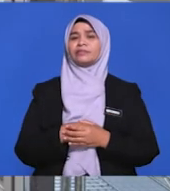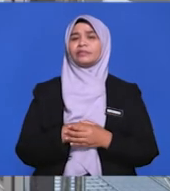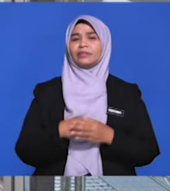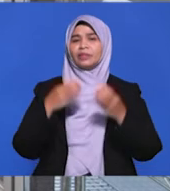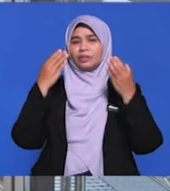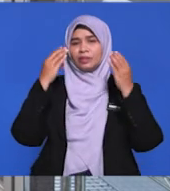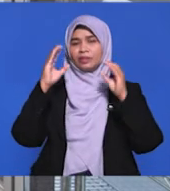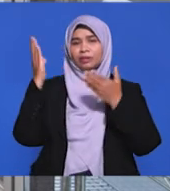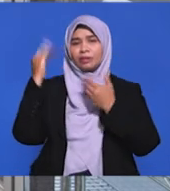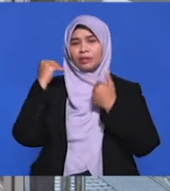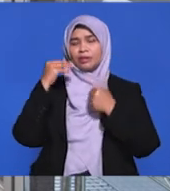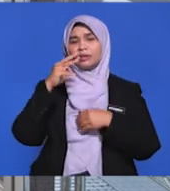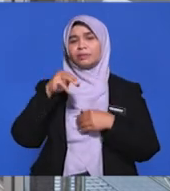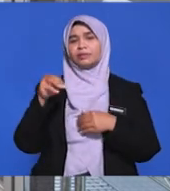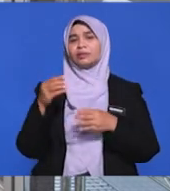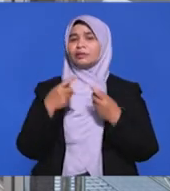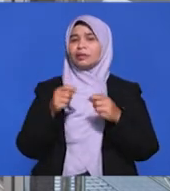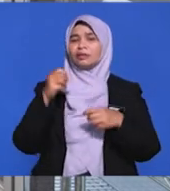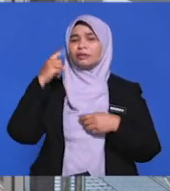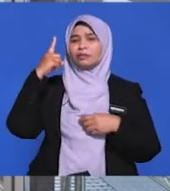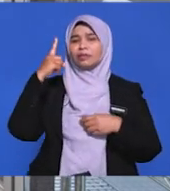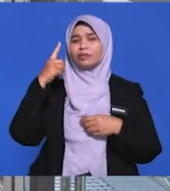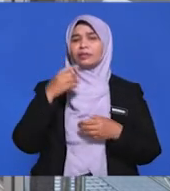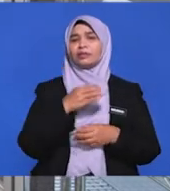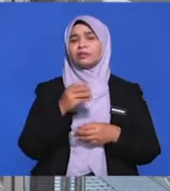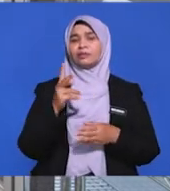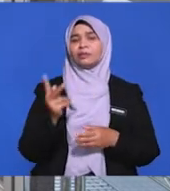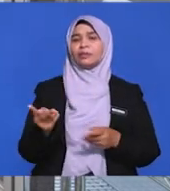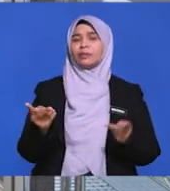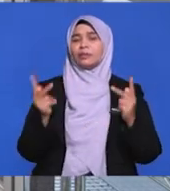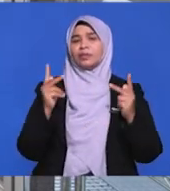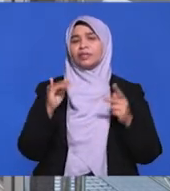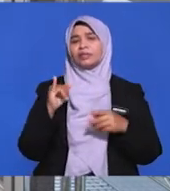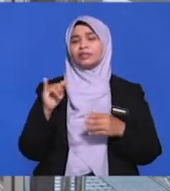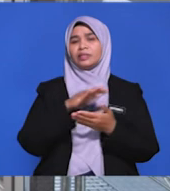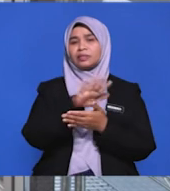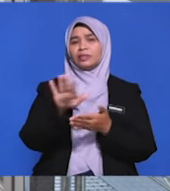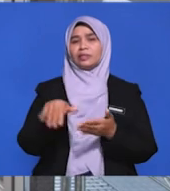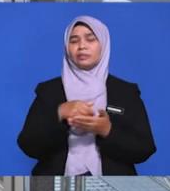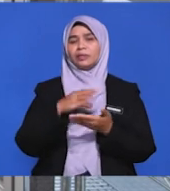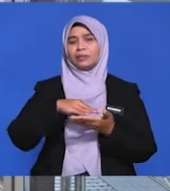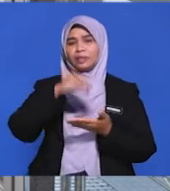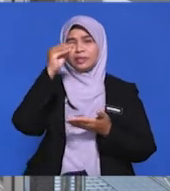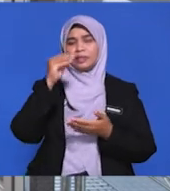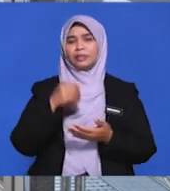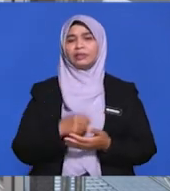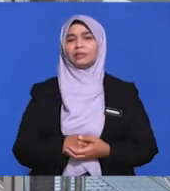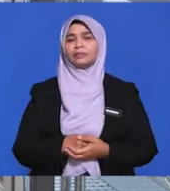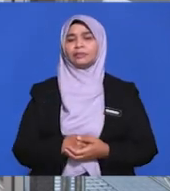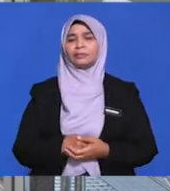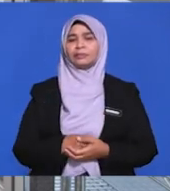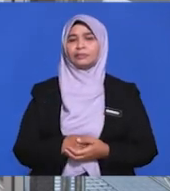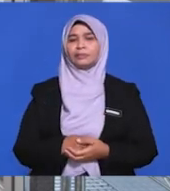harapkan murid-murid telah paham dan menguasai semua di pembelajaran yang telah dipelajari